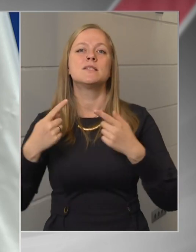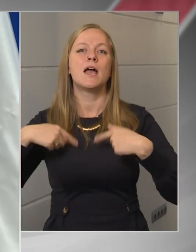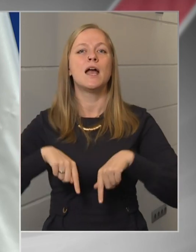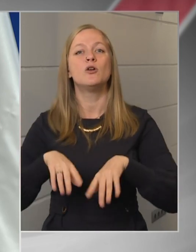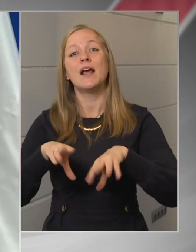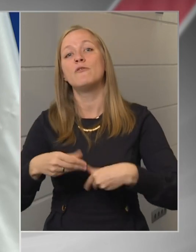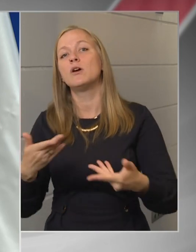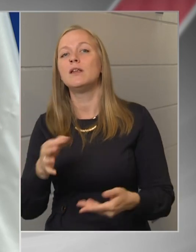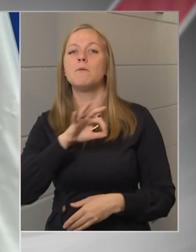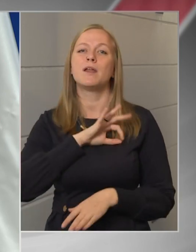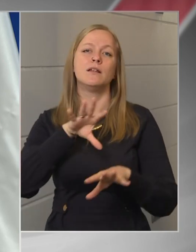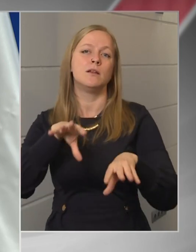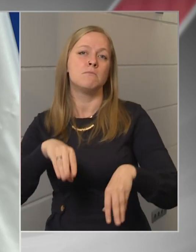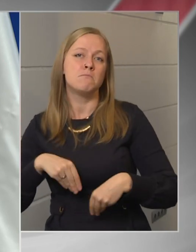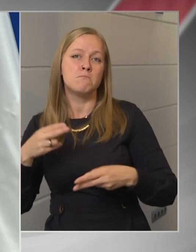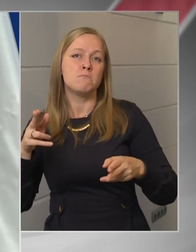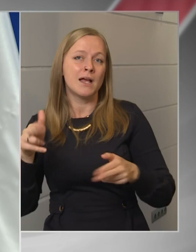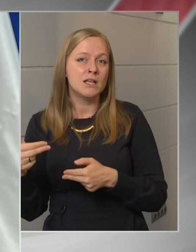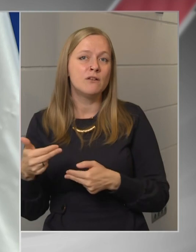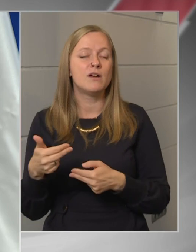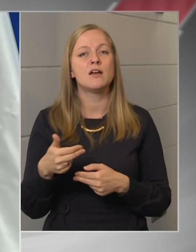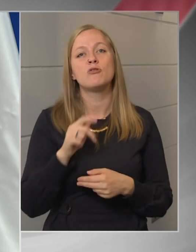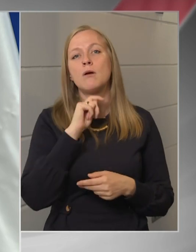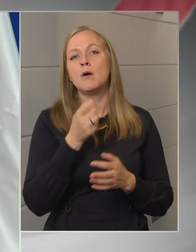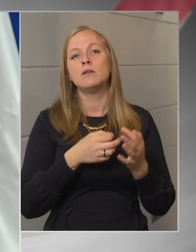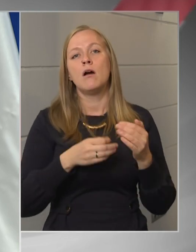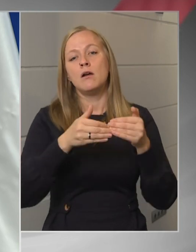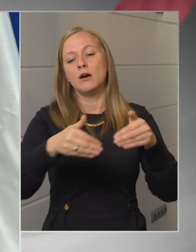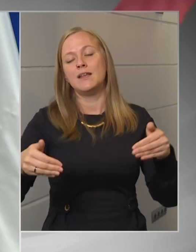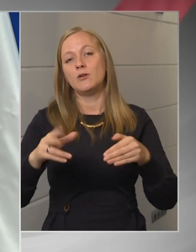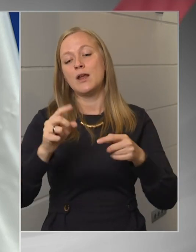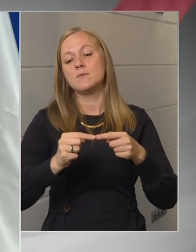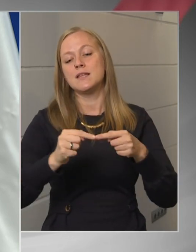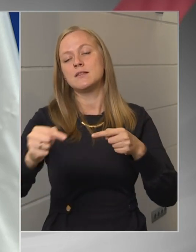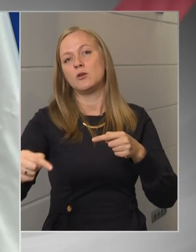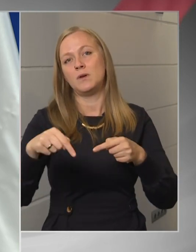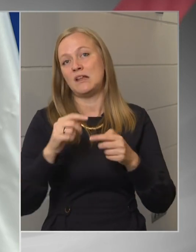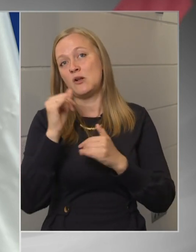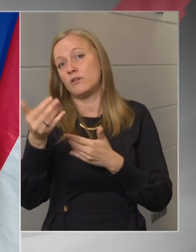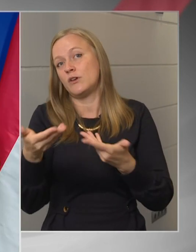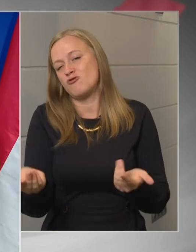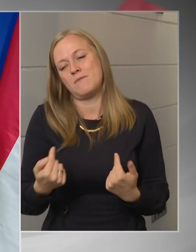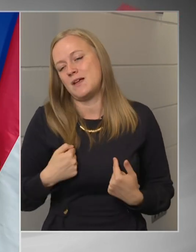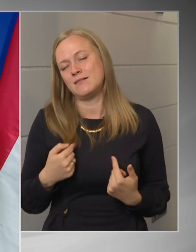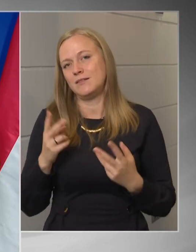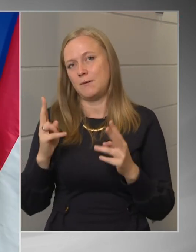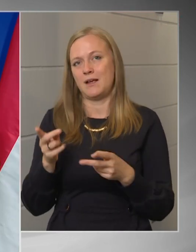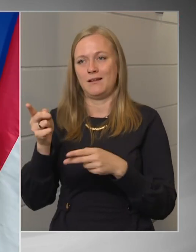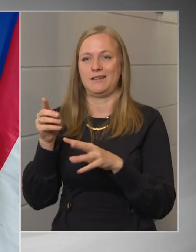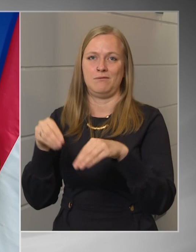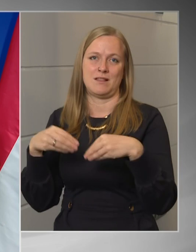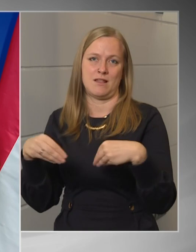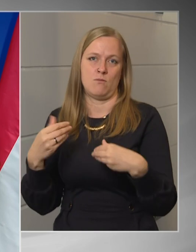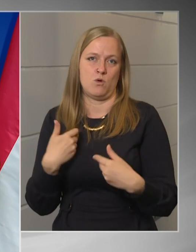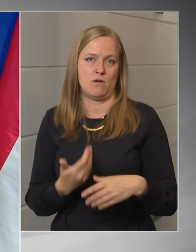elfogadotta baráti meghívást, és mondjuk a magyar határtól 300 kilométerre utazott-e vagy sem, erről nem tartozik nekem beszámolással, és talán